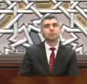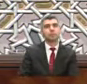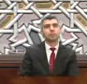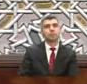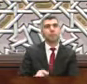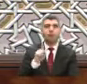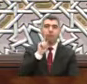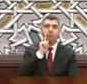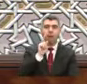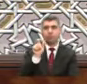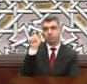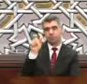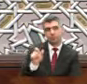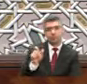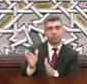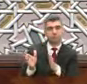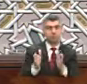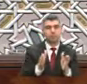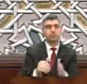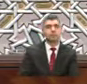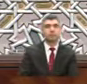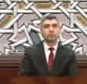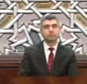النائبة. تفضل.